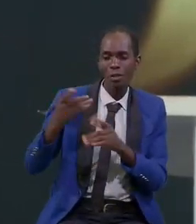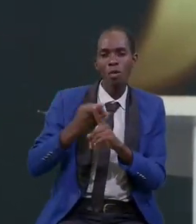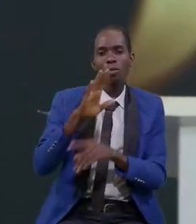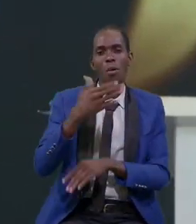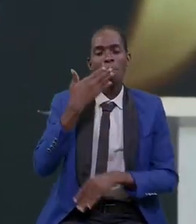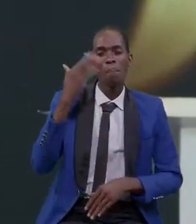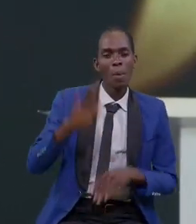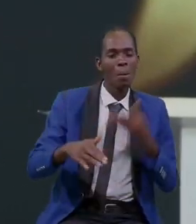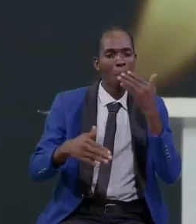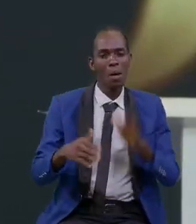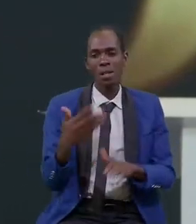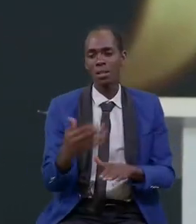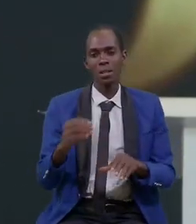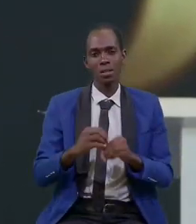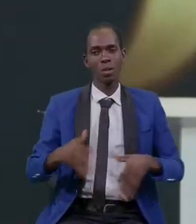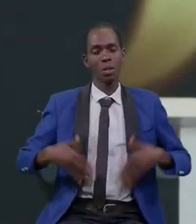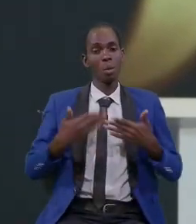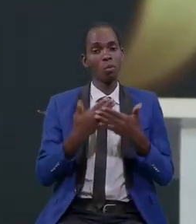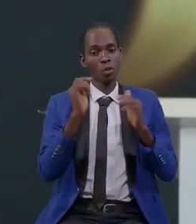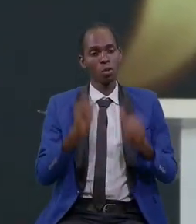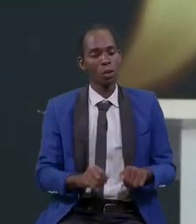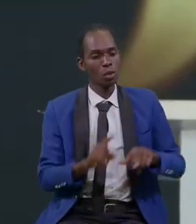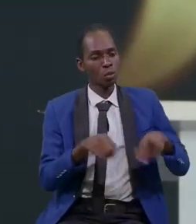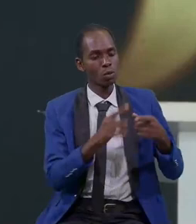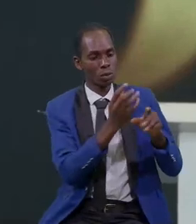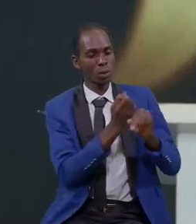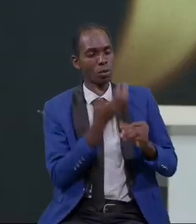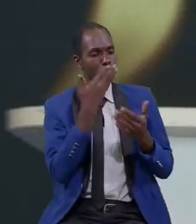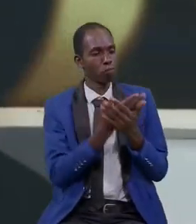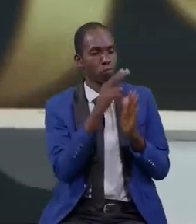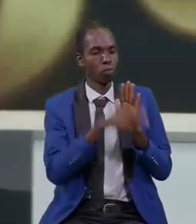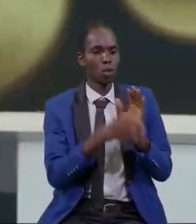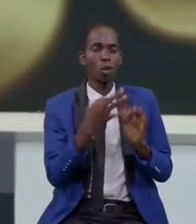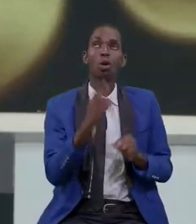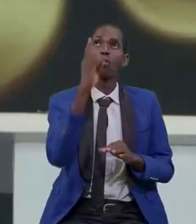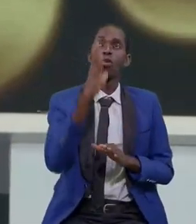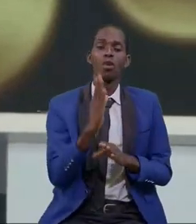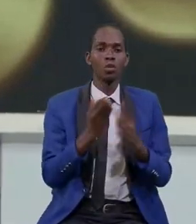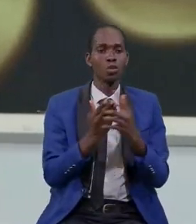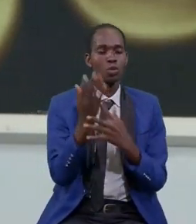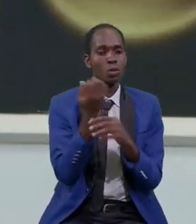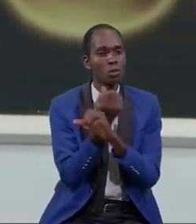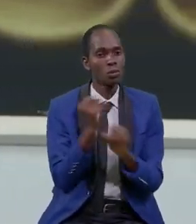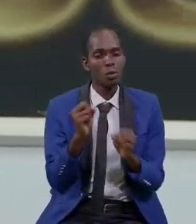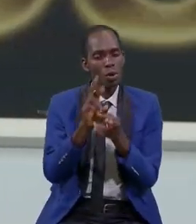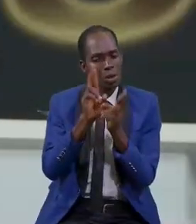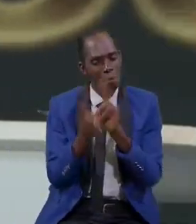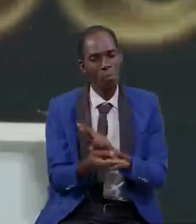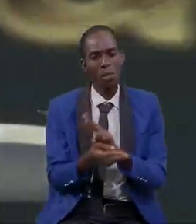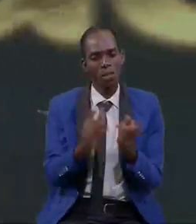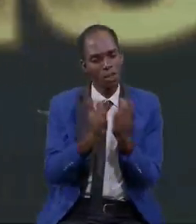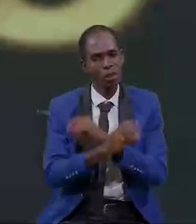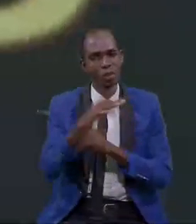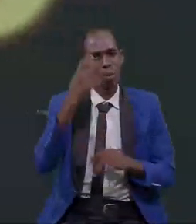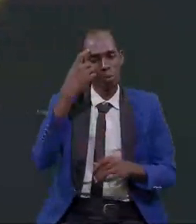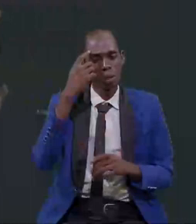choses de votre vie avant de venir à la bonté de Dieu. Dans le salut du Seigneur, repentez-vous, changez de